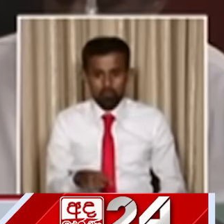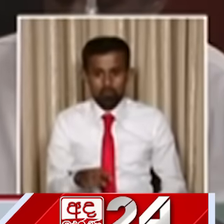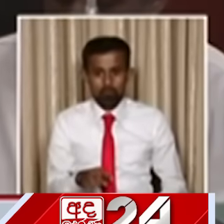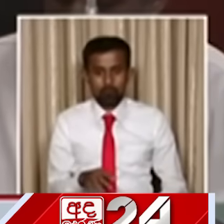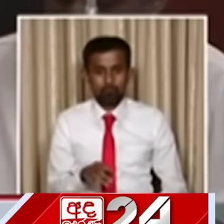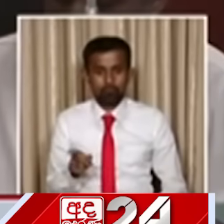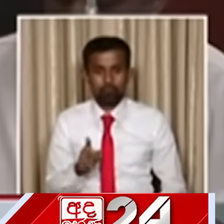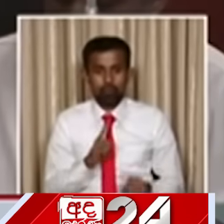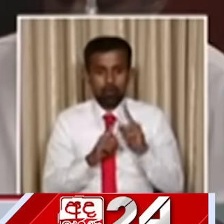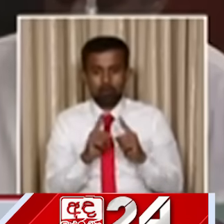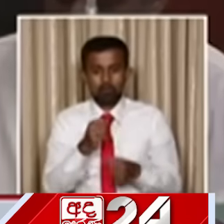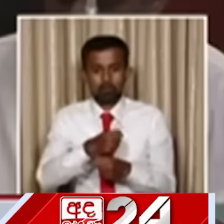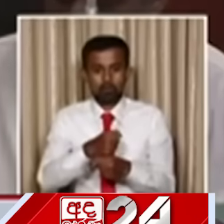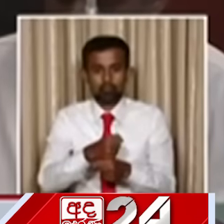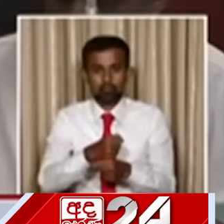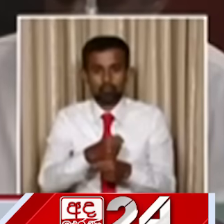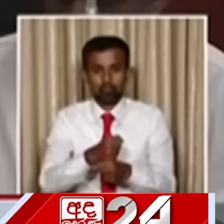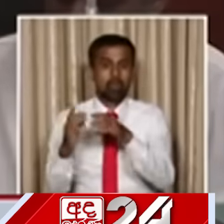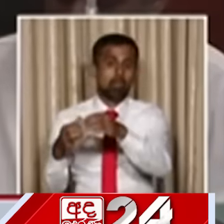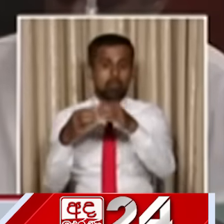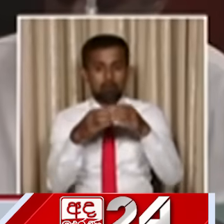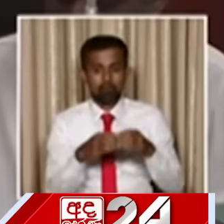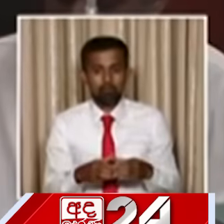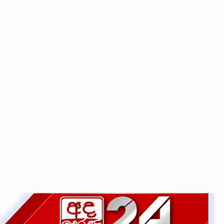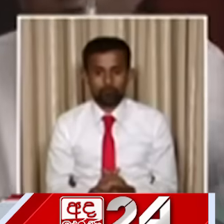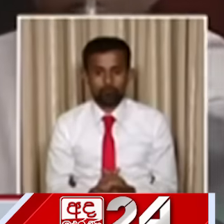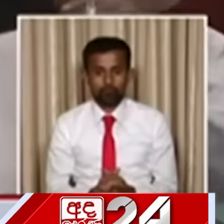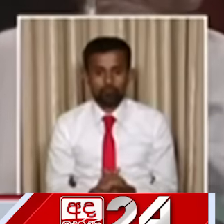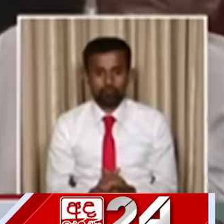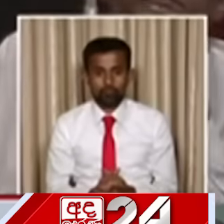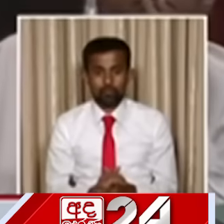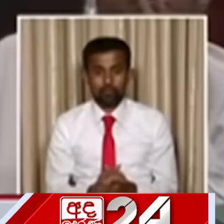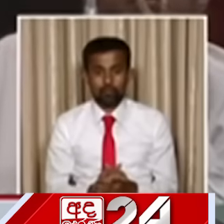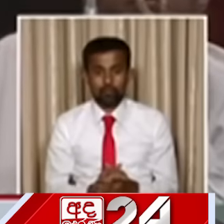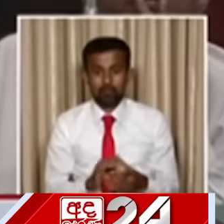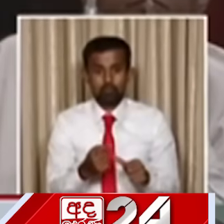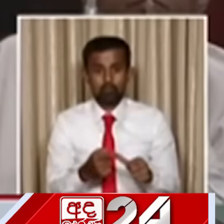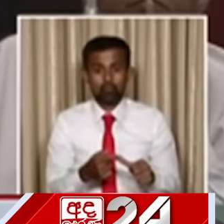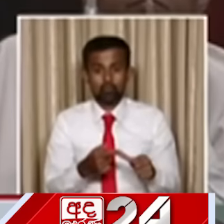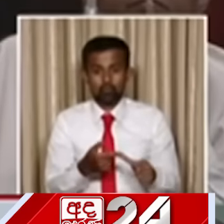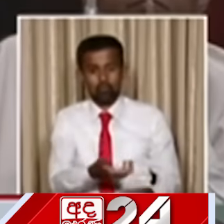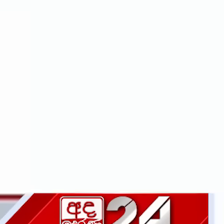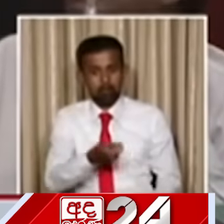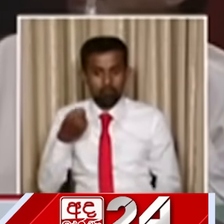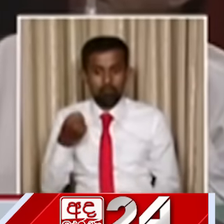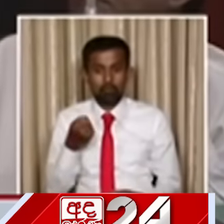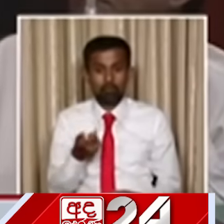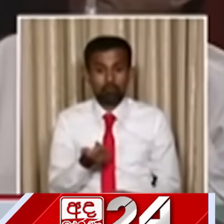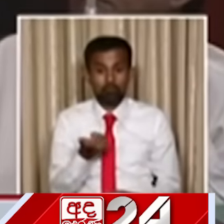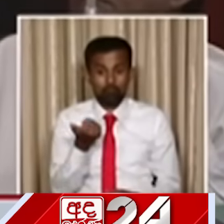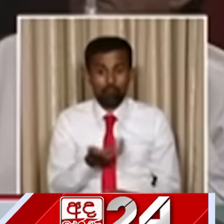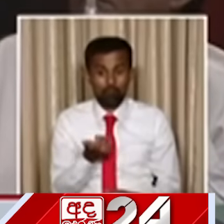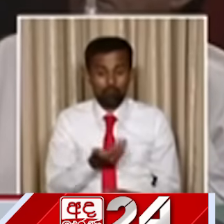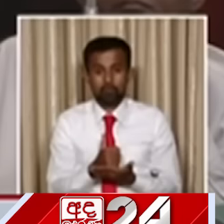එතුමා එහෙම කතා කරනකොට ආණ්ඩු පක්ෂයේ හමුදාවක් ඇවිල්ලා සරත් නිශාන්ත මන්ත්‍රීවරයා ෆයිල් එක ඇදලා ගත්තා. ඒකේ